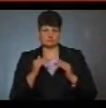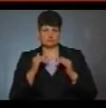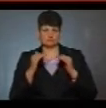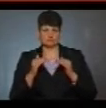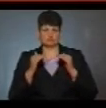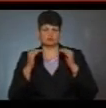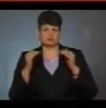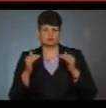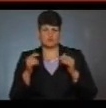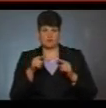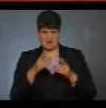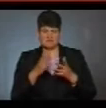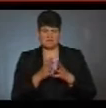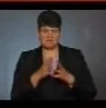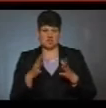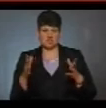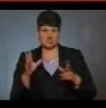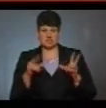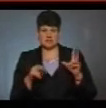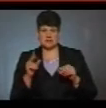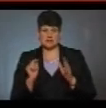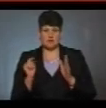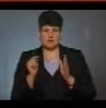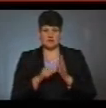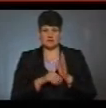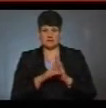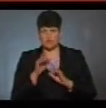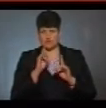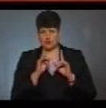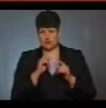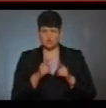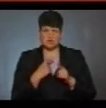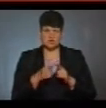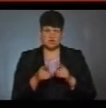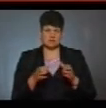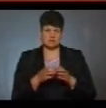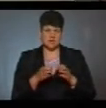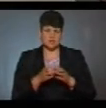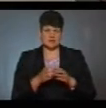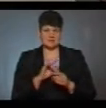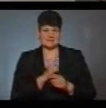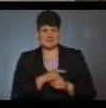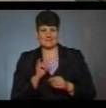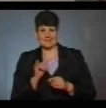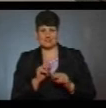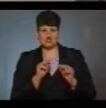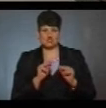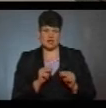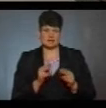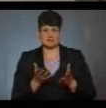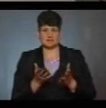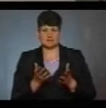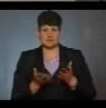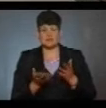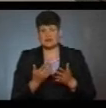думаю, що в неї набагато вищі шанси пройти в парламент, ніж в партії «Сила і честь», яка, ну, напевне, вже,